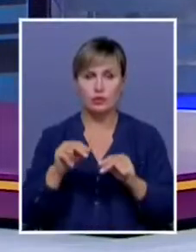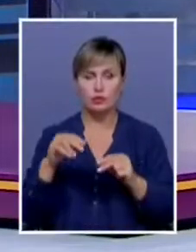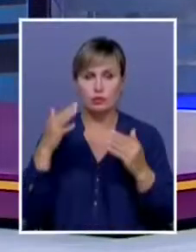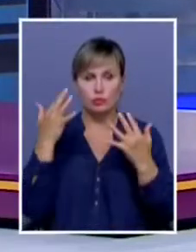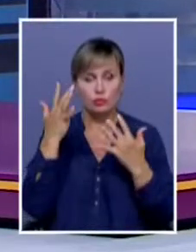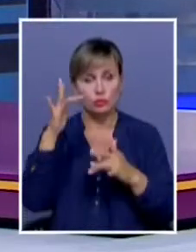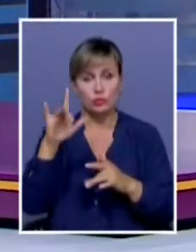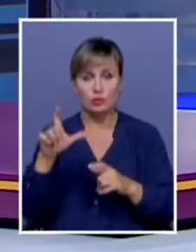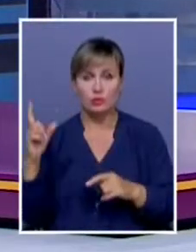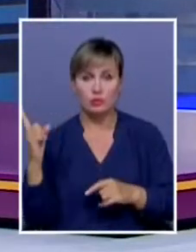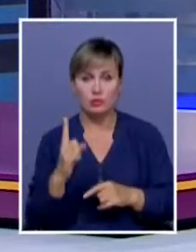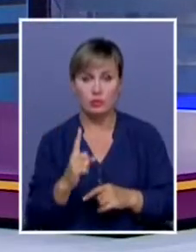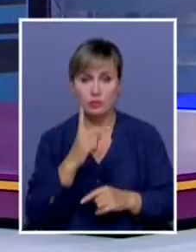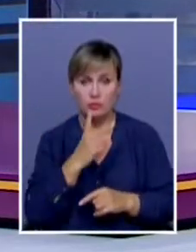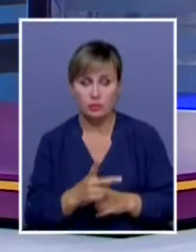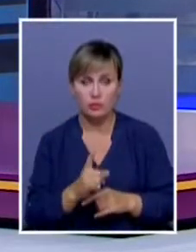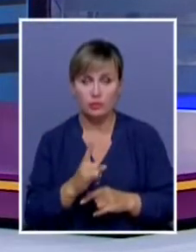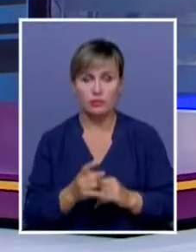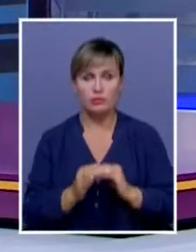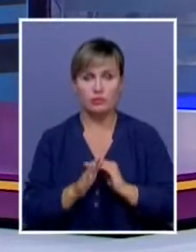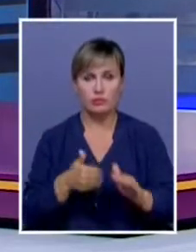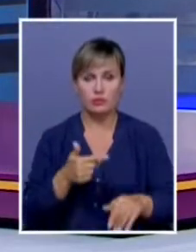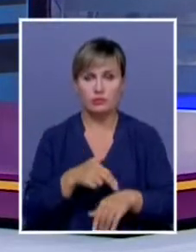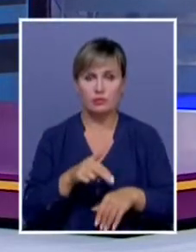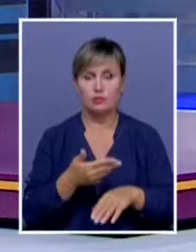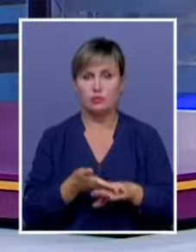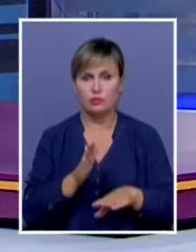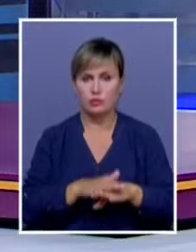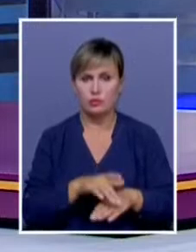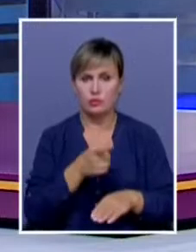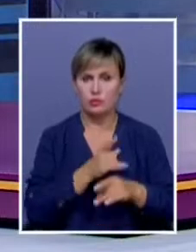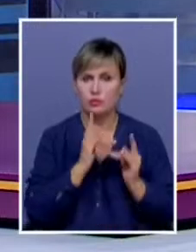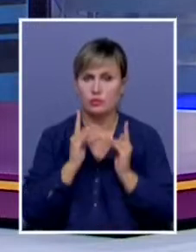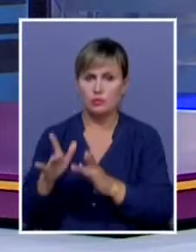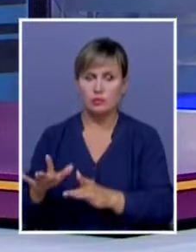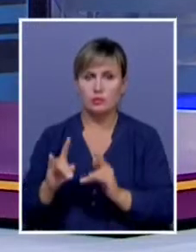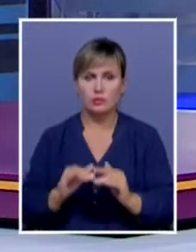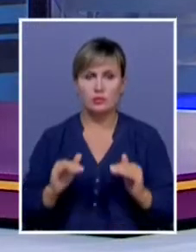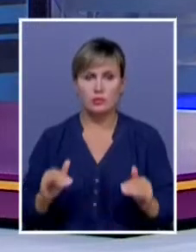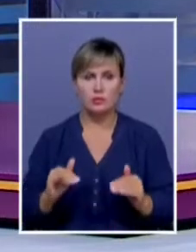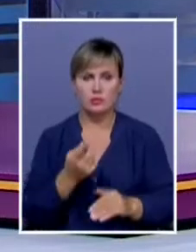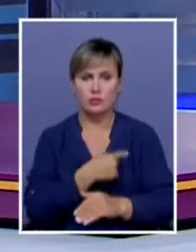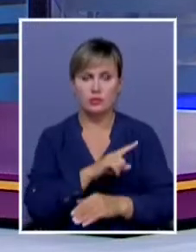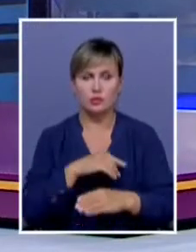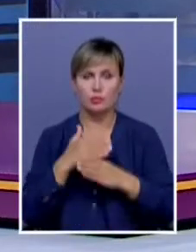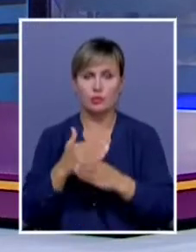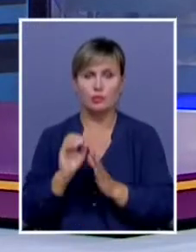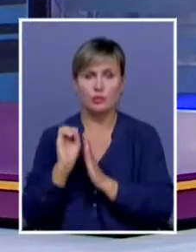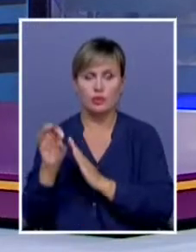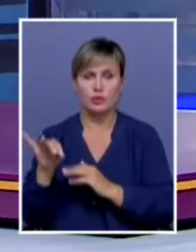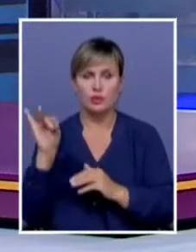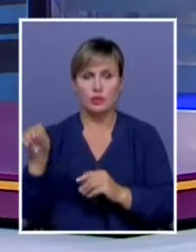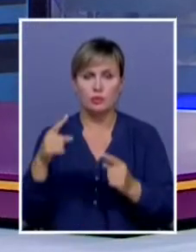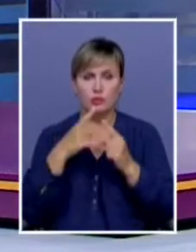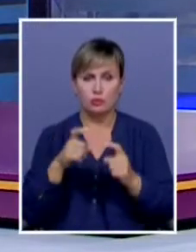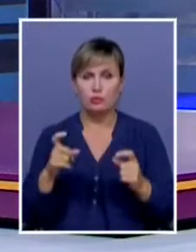прохожий обнаружил малыша и вызвал полицию. Его в крайне тяжелом состоянии доставили в Центр детской неотложной медицинской помощи. Там